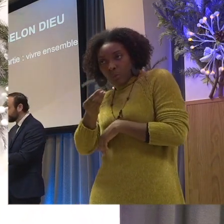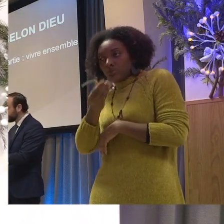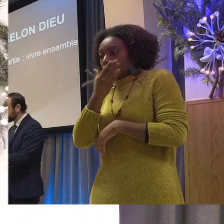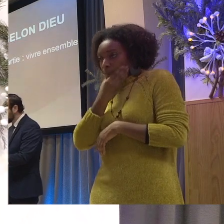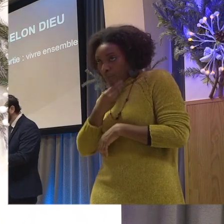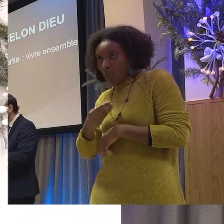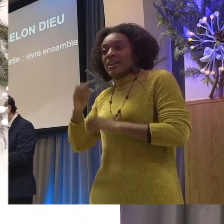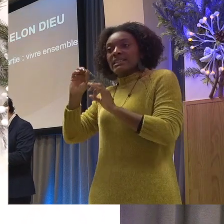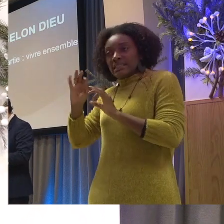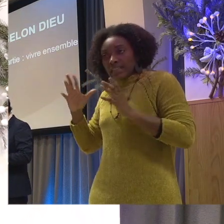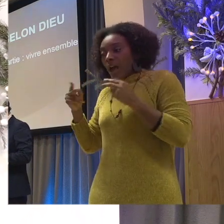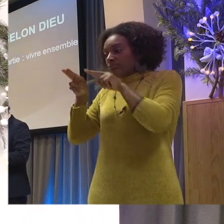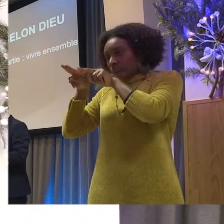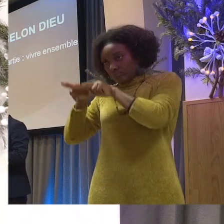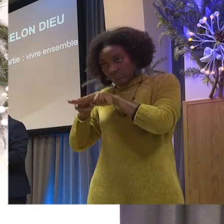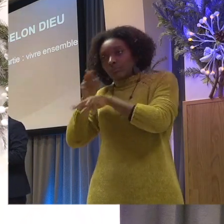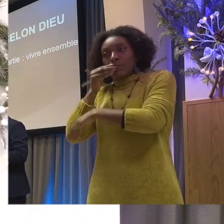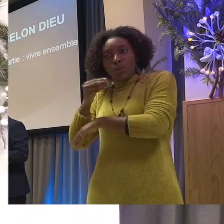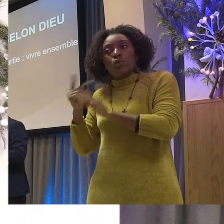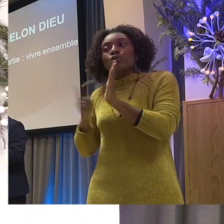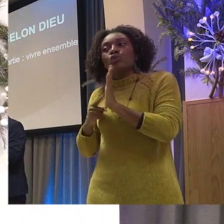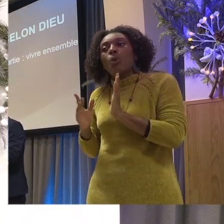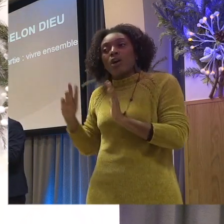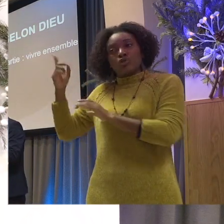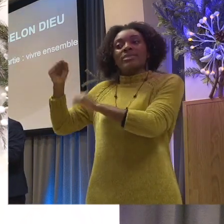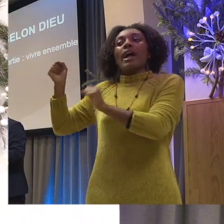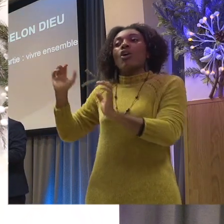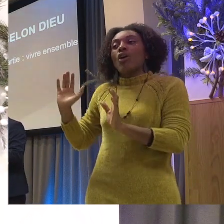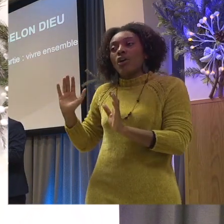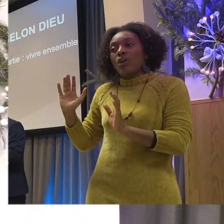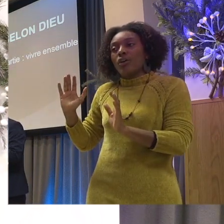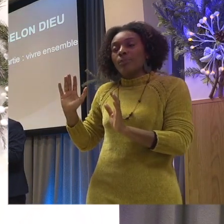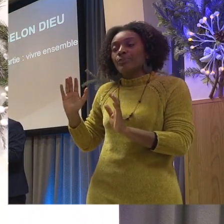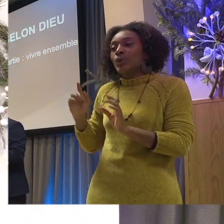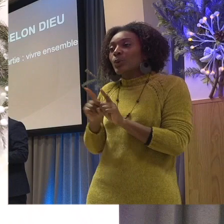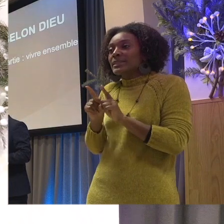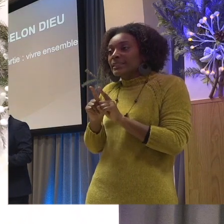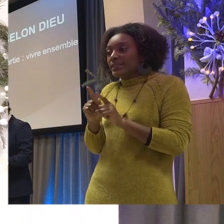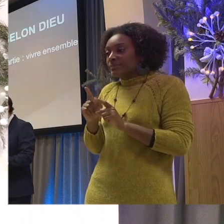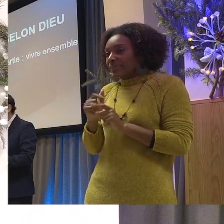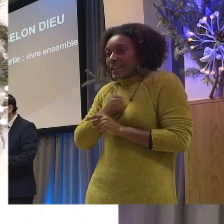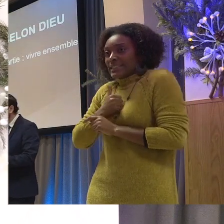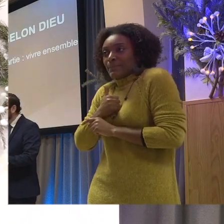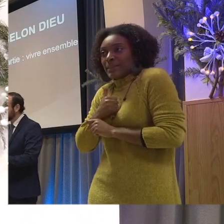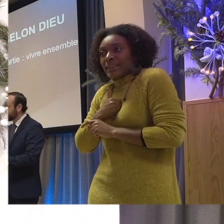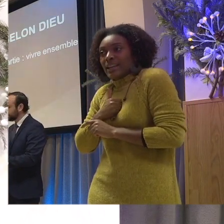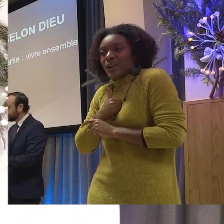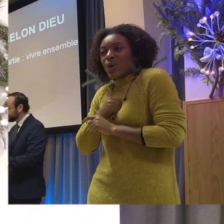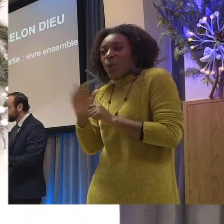sainte, parce qu'elle est agréée de Dieu. L'intimité totale dans le mariage est avant tout